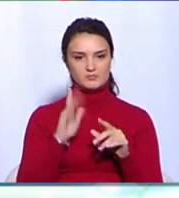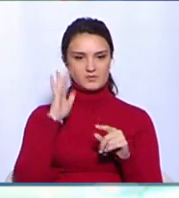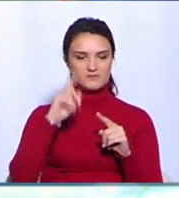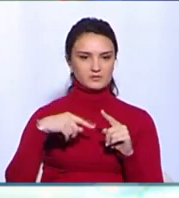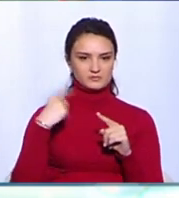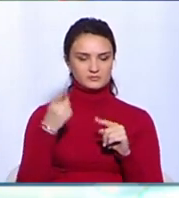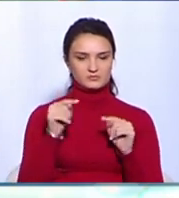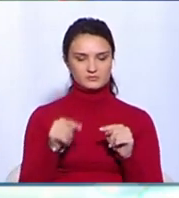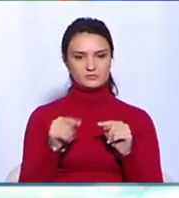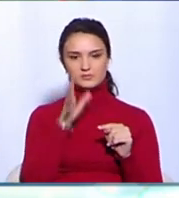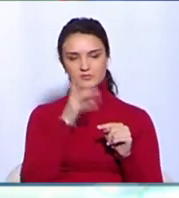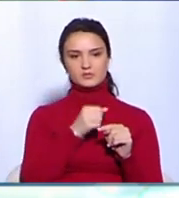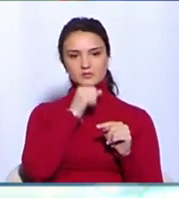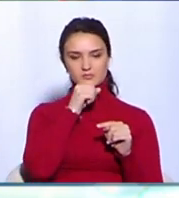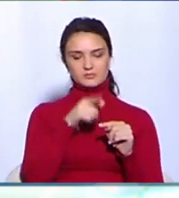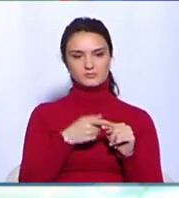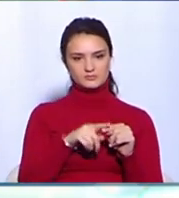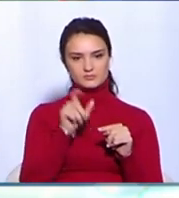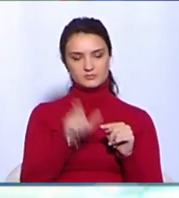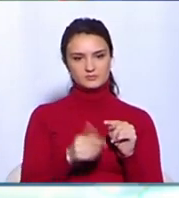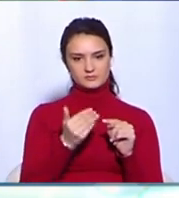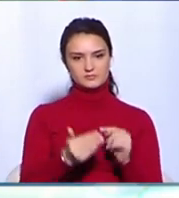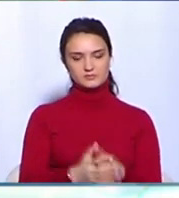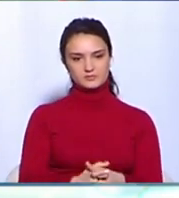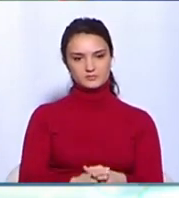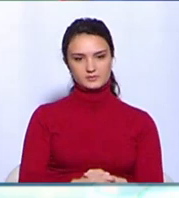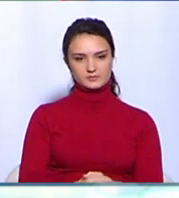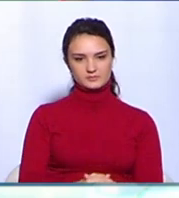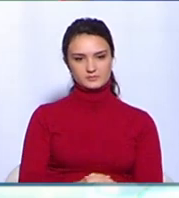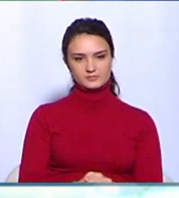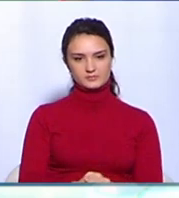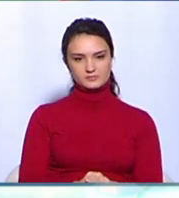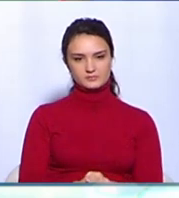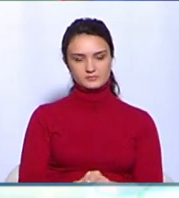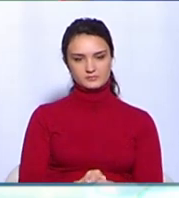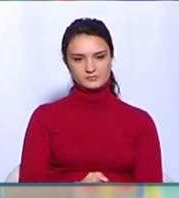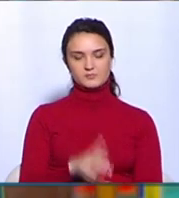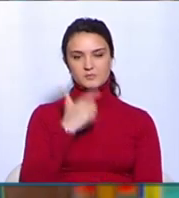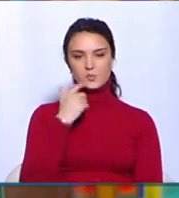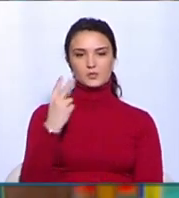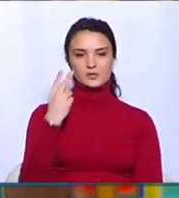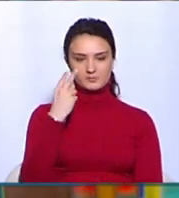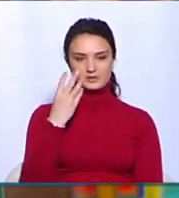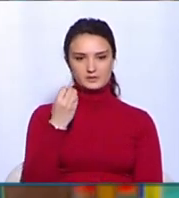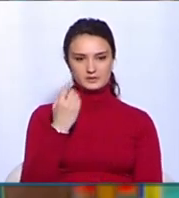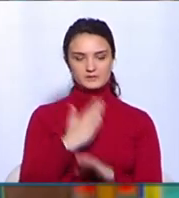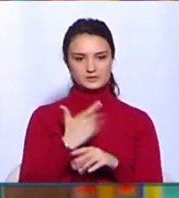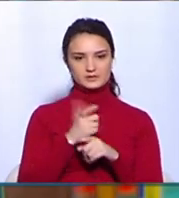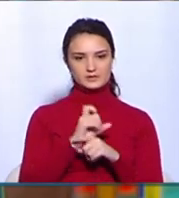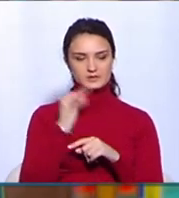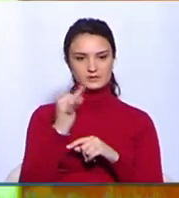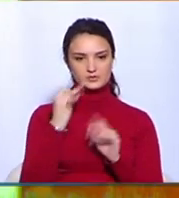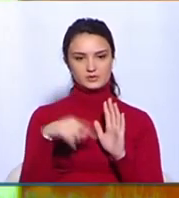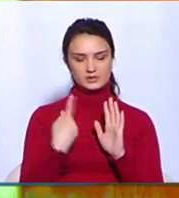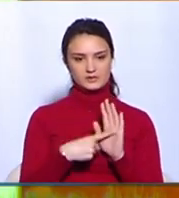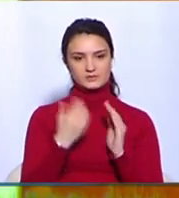მომავალში უკვე მსდასრული პიროვნების ჩამოყალიბებისთვის. კაპიტანინო, მაყურებელი გვერდება და კიდევ არის ძალიან საინტერესო